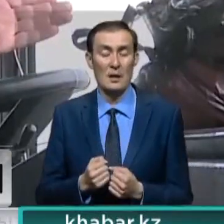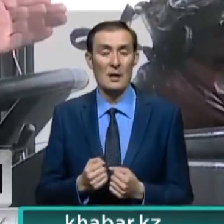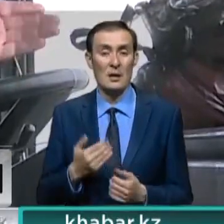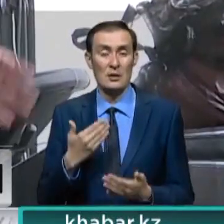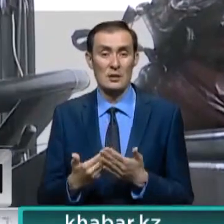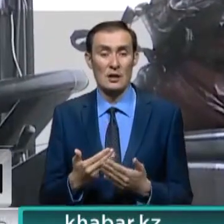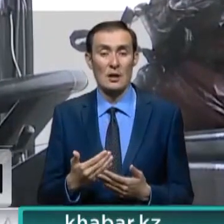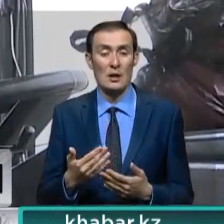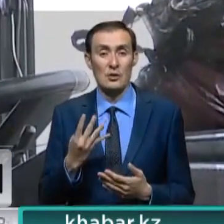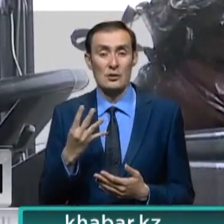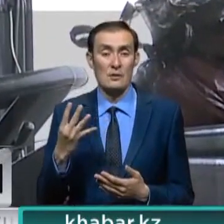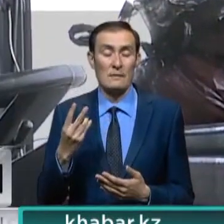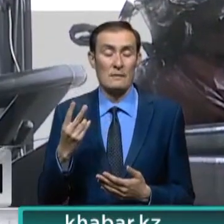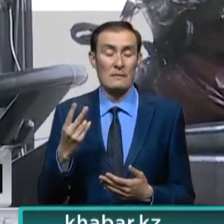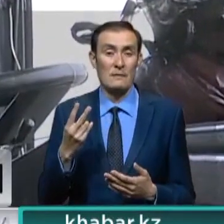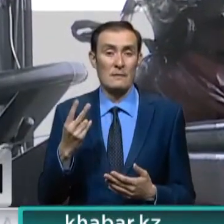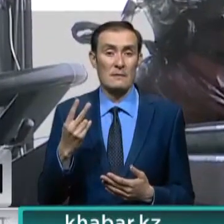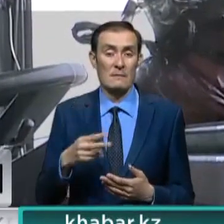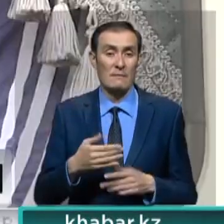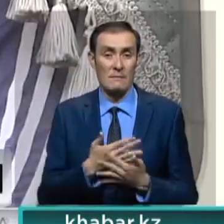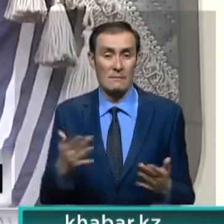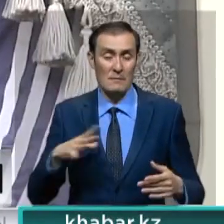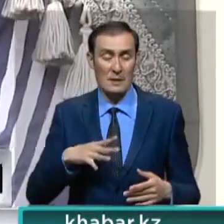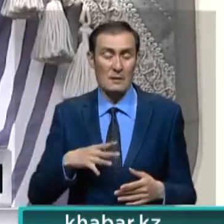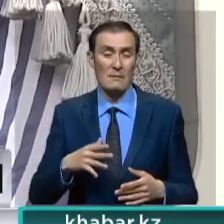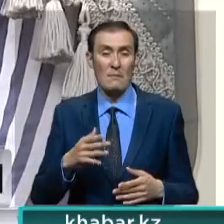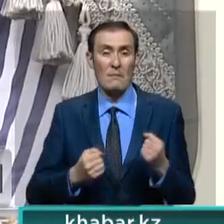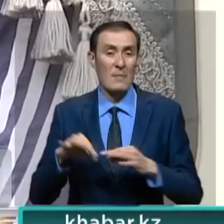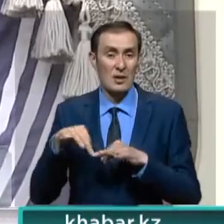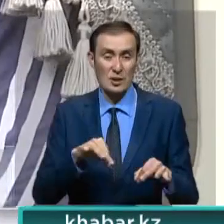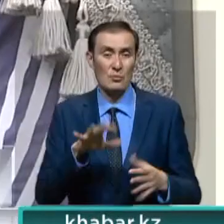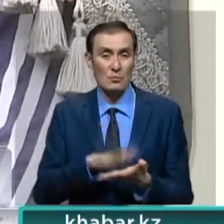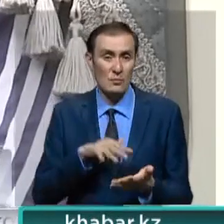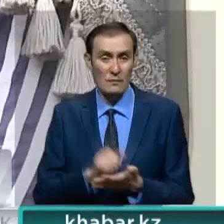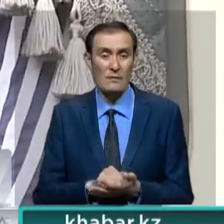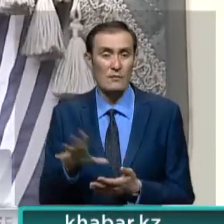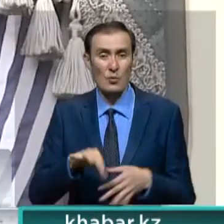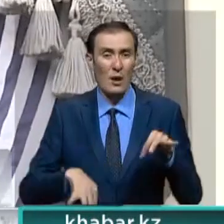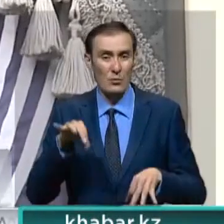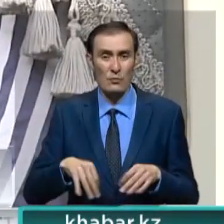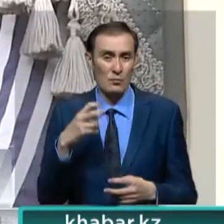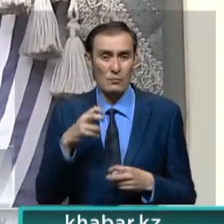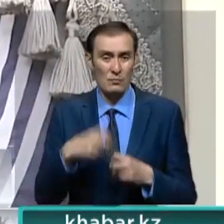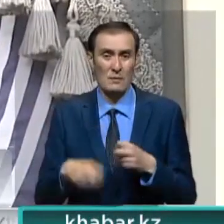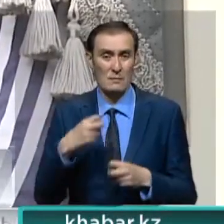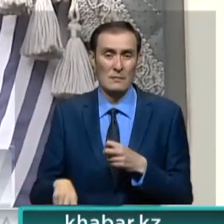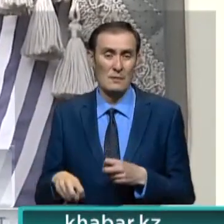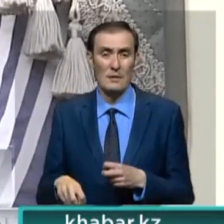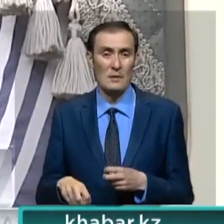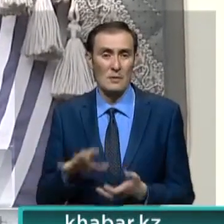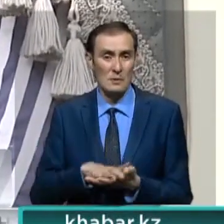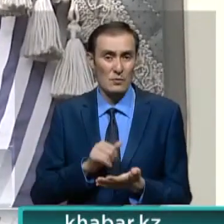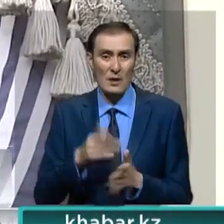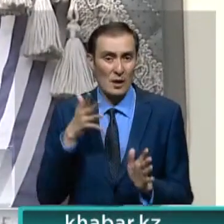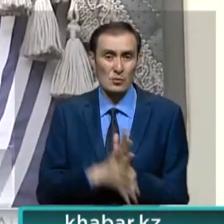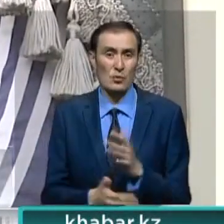сейчас 4,5 часа. 2 часа разница. Машину бьешь, как говорится, всю ходовку бьешь, все это бьется. И